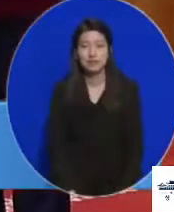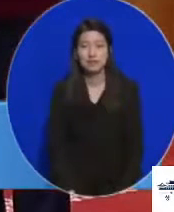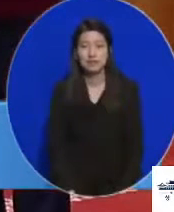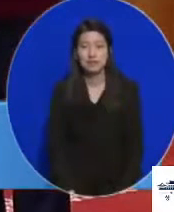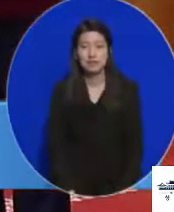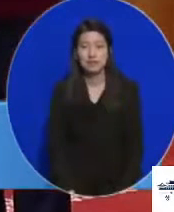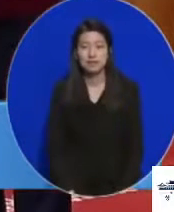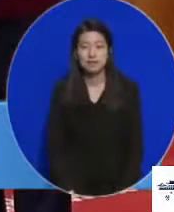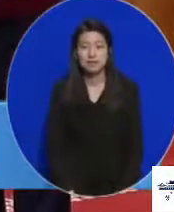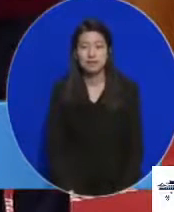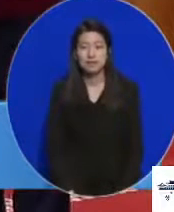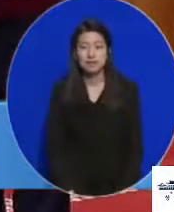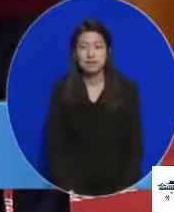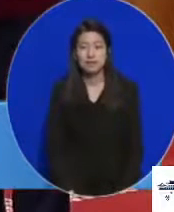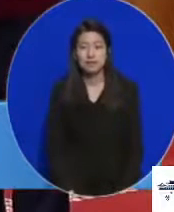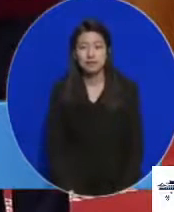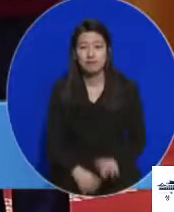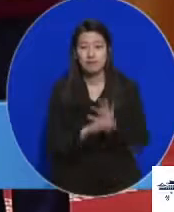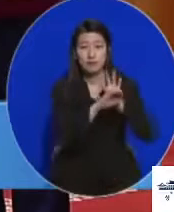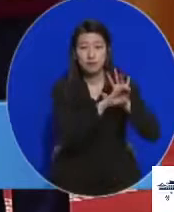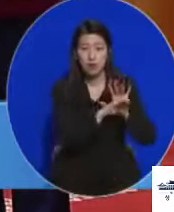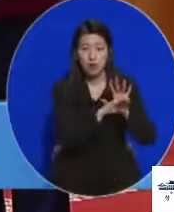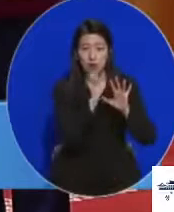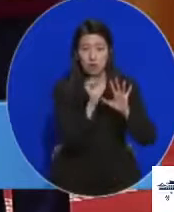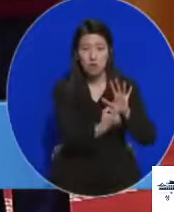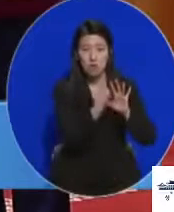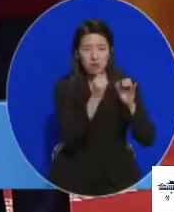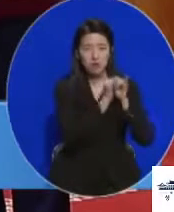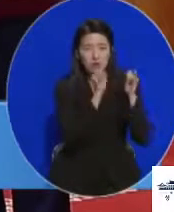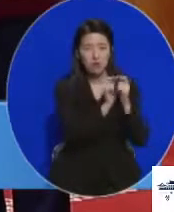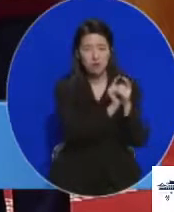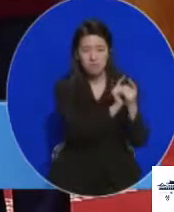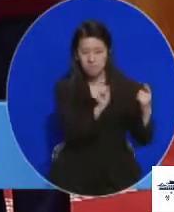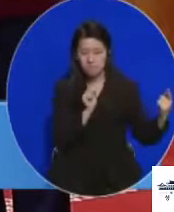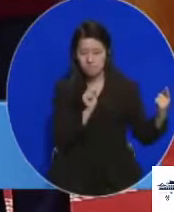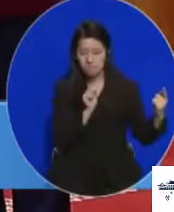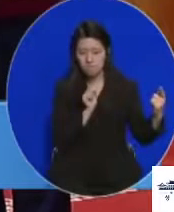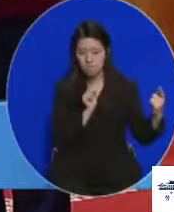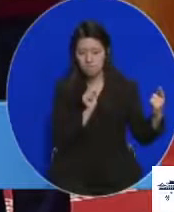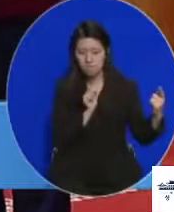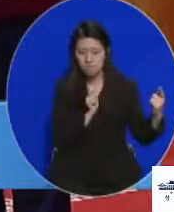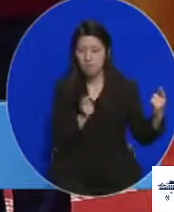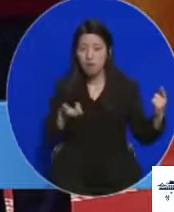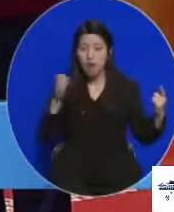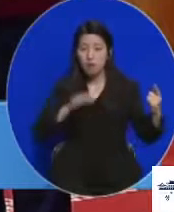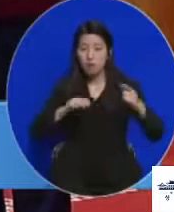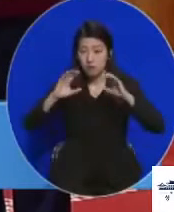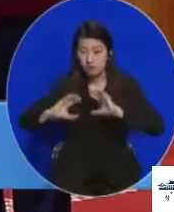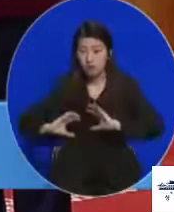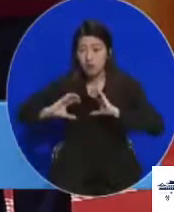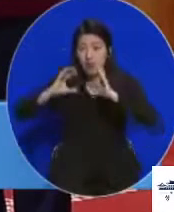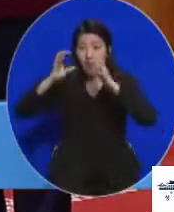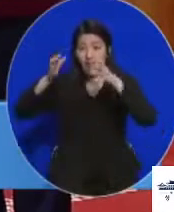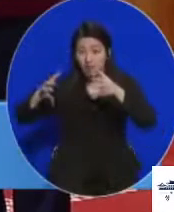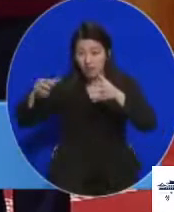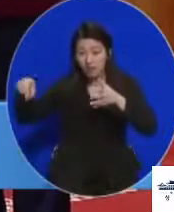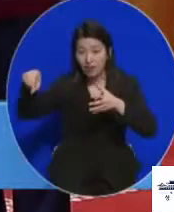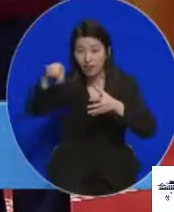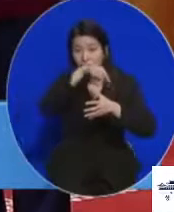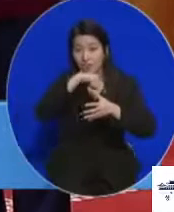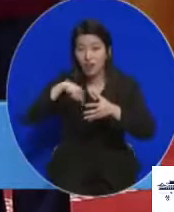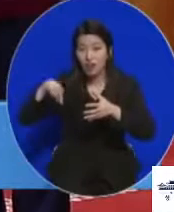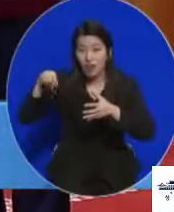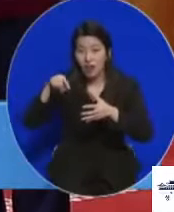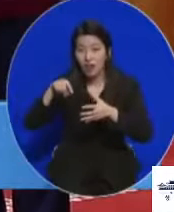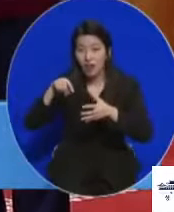코로나는 거리 두기를 강요 있지만 역설적으로 전세계인의 일상이 하나로 연결 때 이